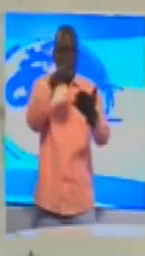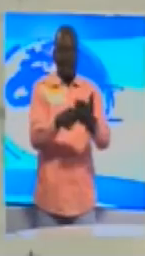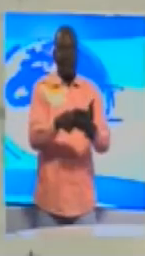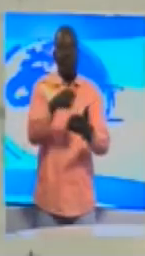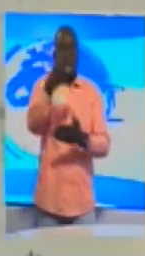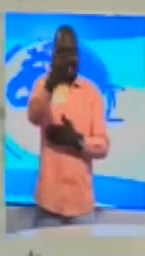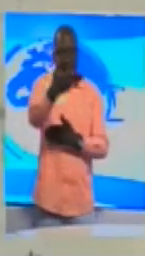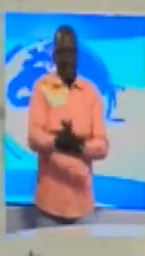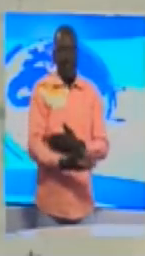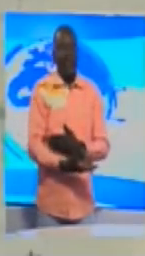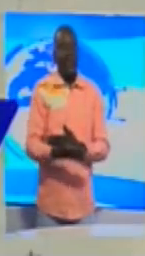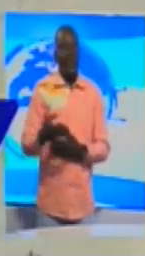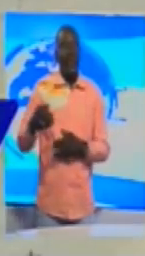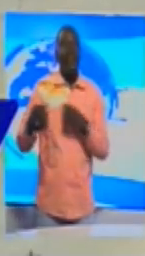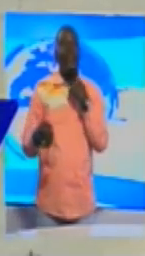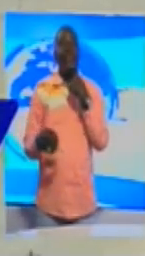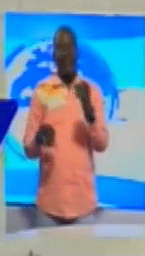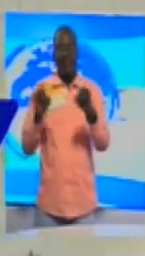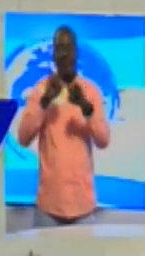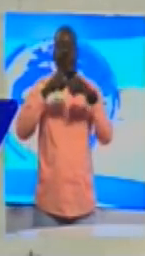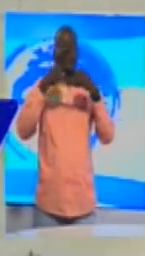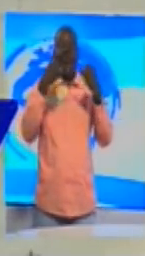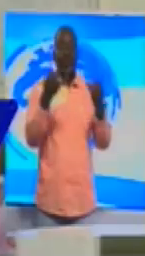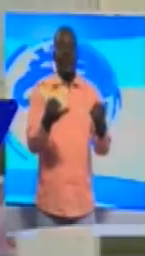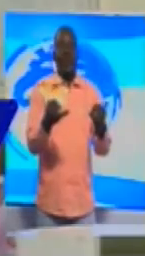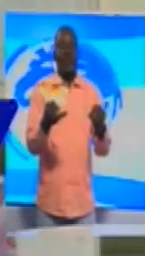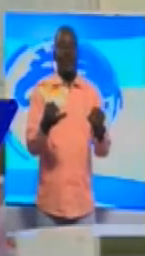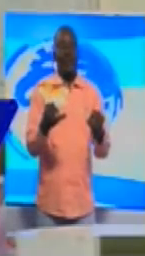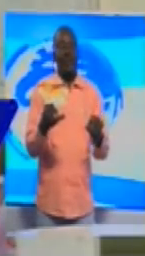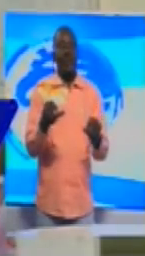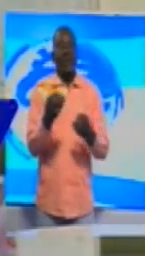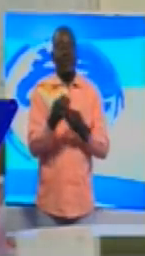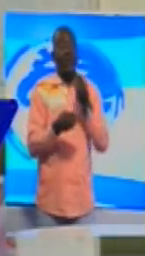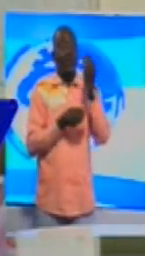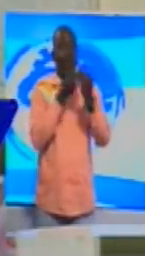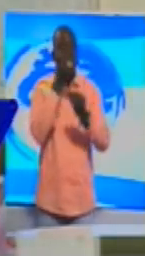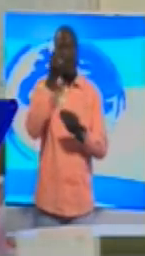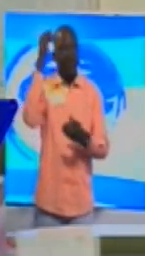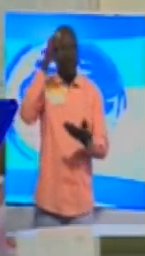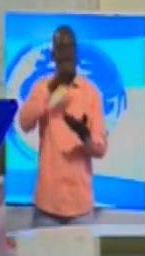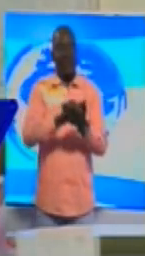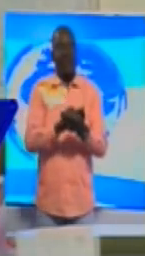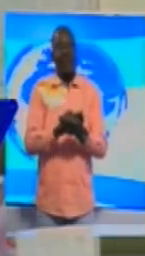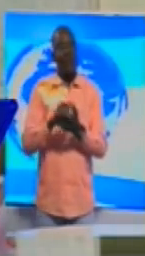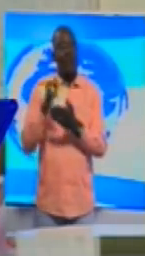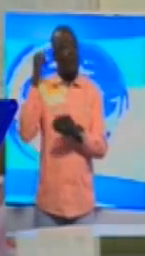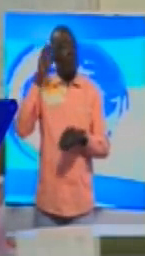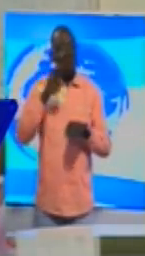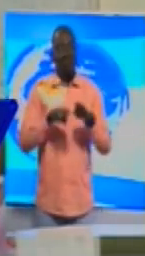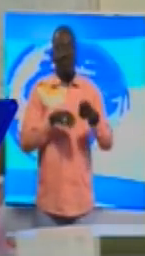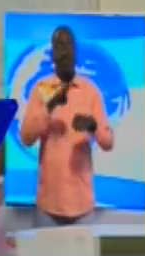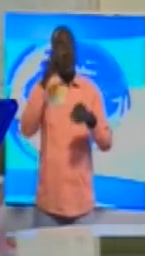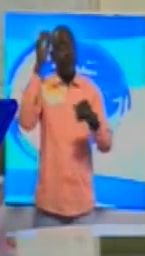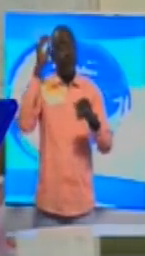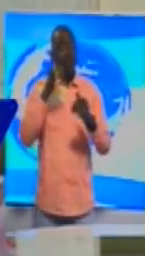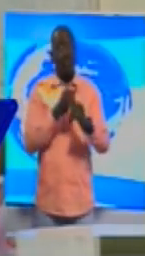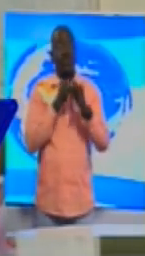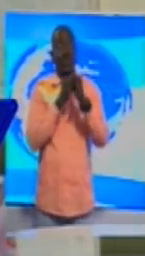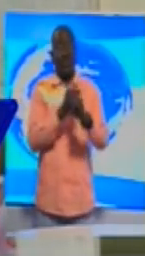d'invitation, nous rapporte aujourd'hui au Faso. L'observateur Palga se consacre au marathon Palga, couru ce